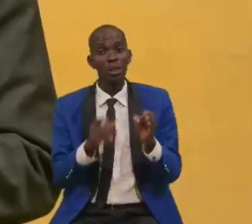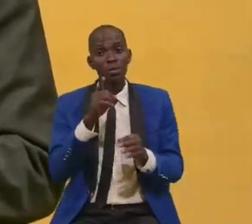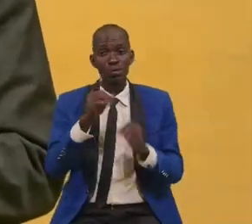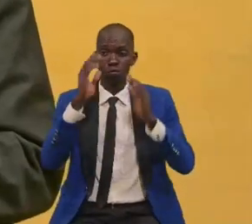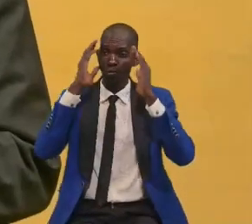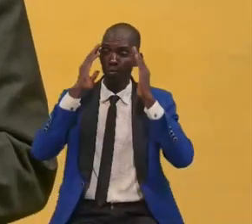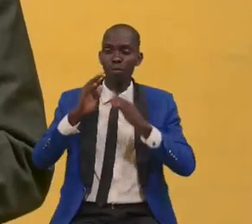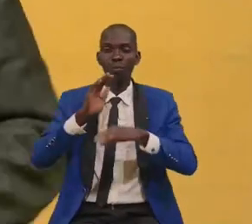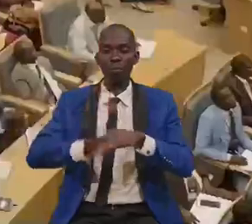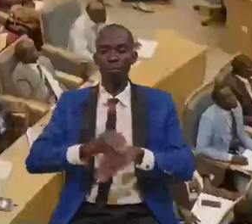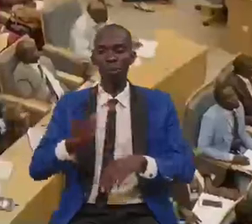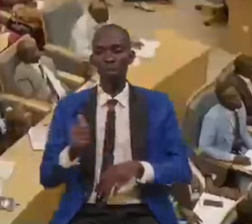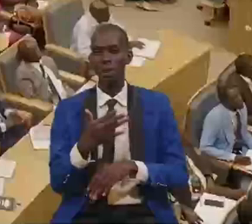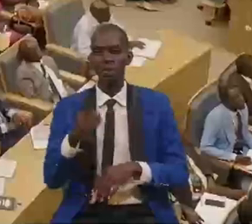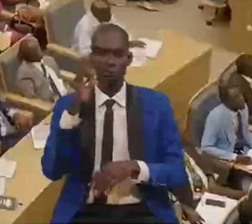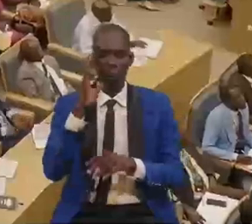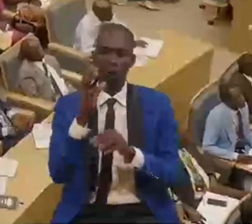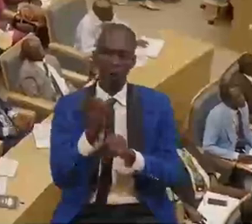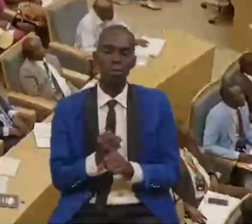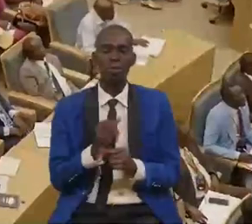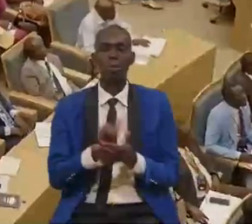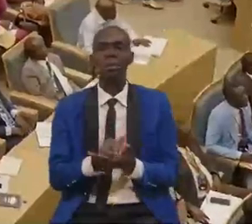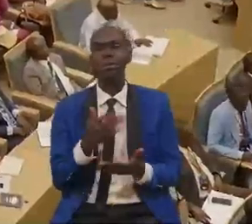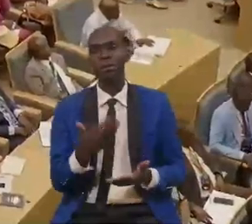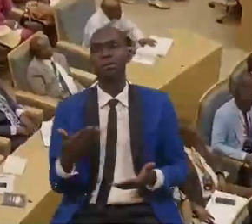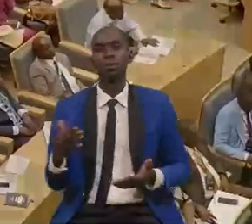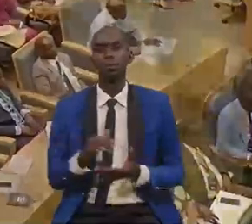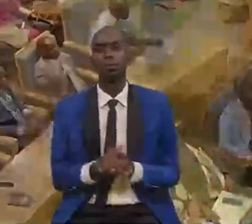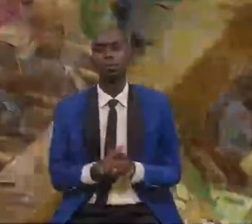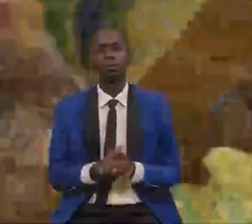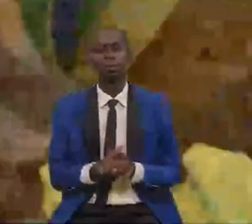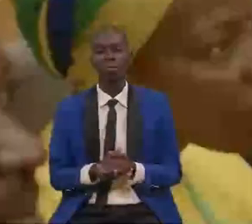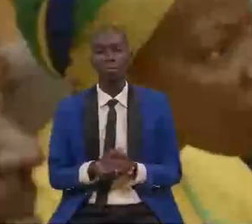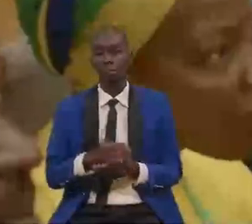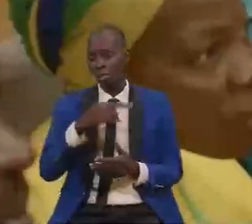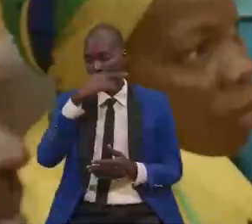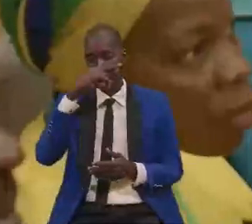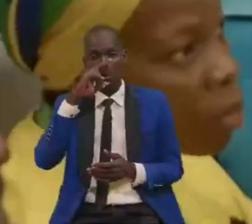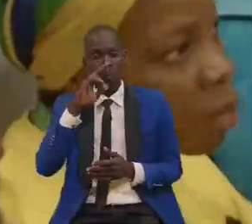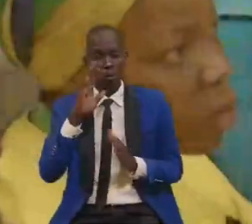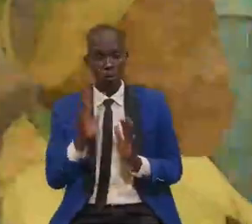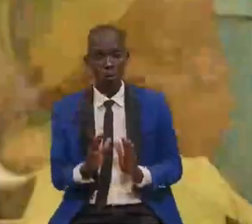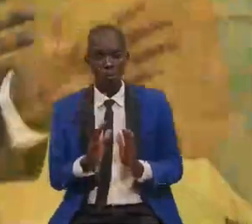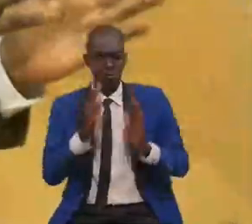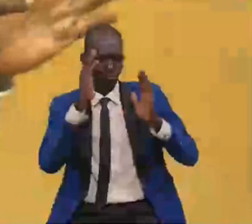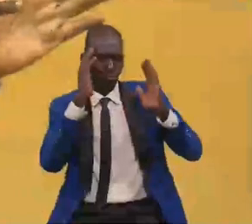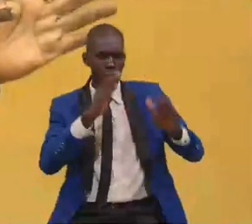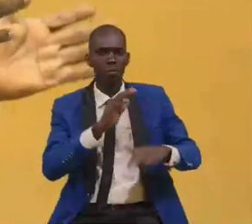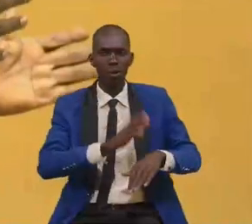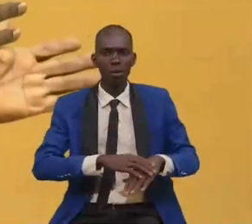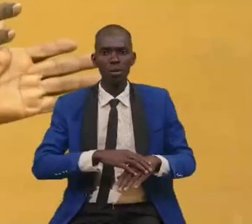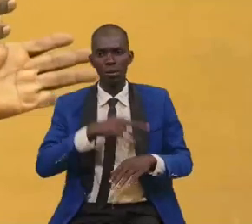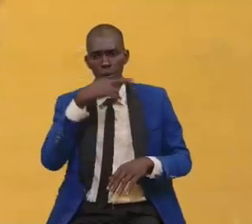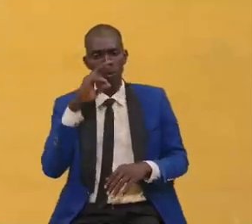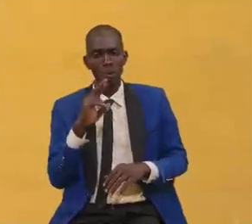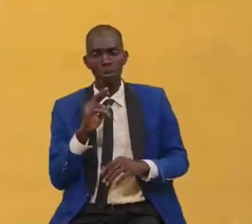chose, vous allez réaliser la chose. Les criminels se focalisent sur les crimes. Les athlètes se